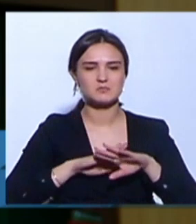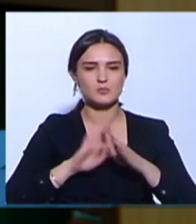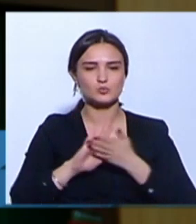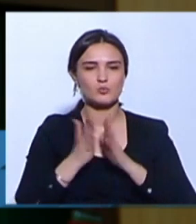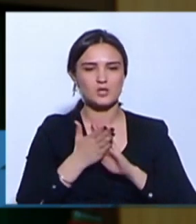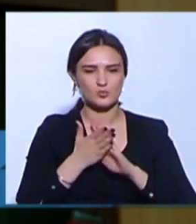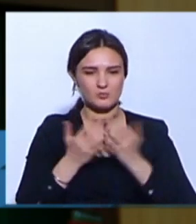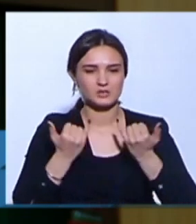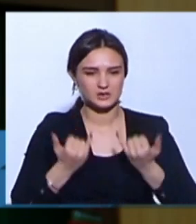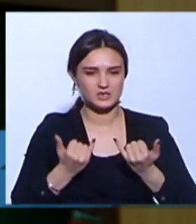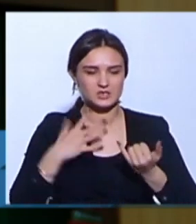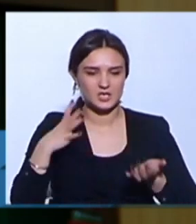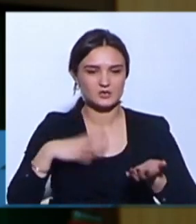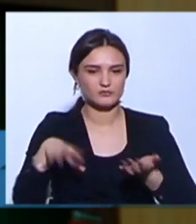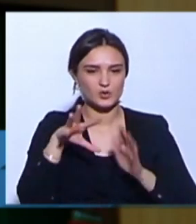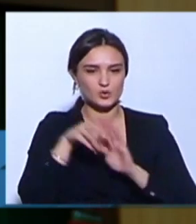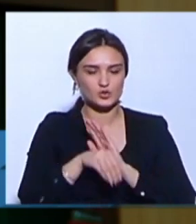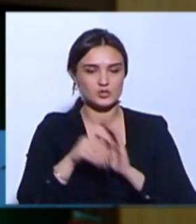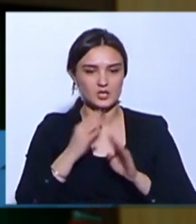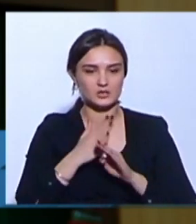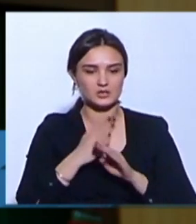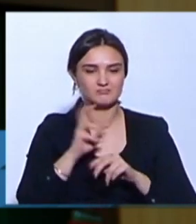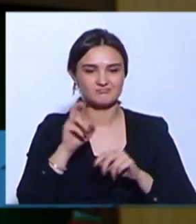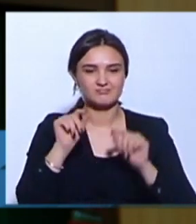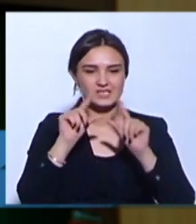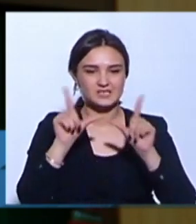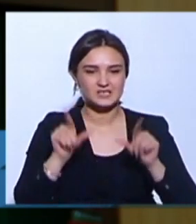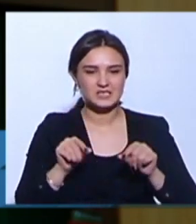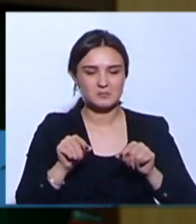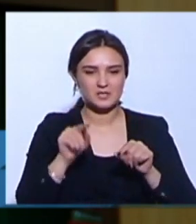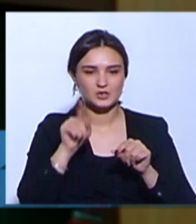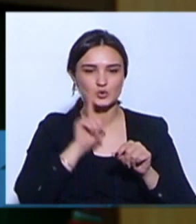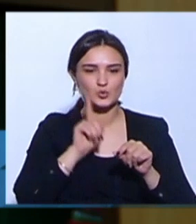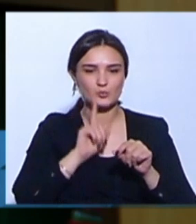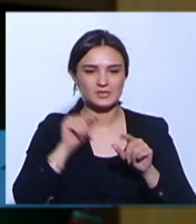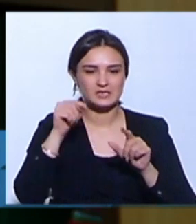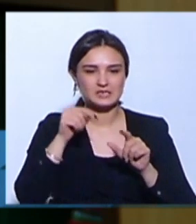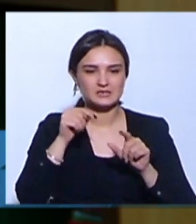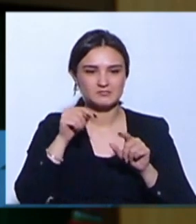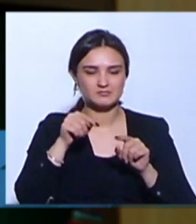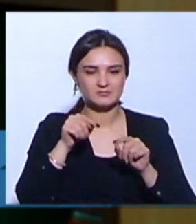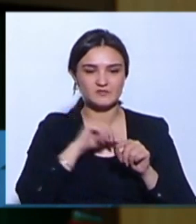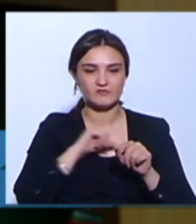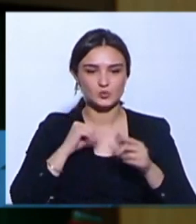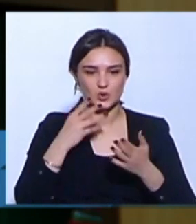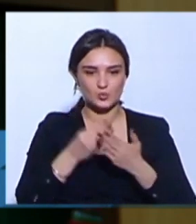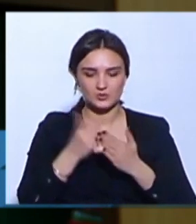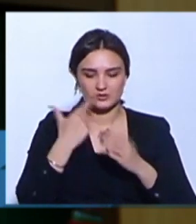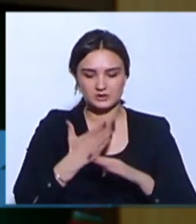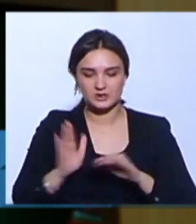მდგომარეობაში მაინც დღეს საქართველოში მიმაჩნია არიან დიალიზის პაციენტები, რომელთაც არ შეუძლიათ